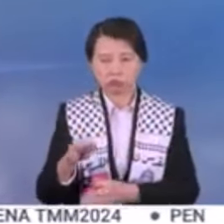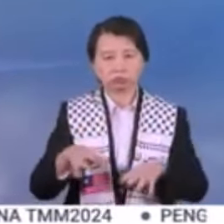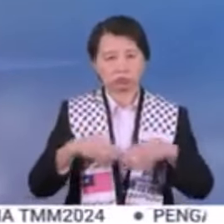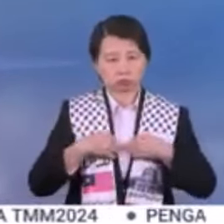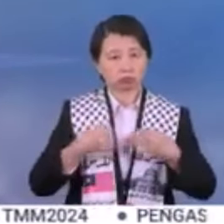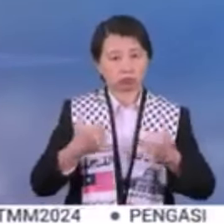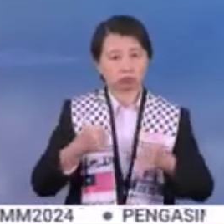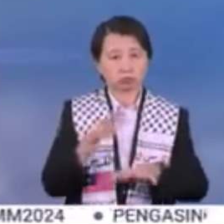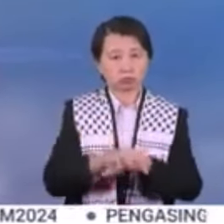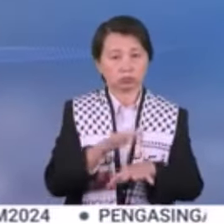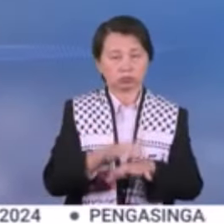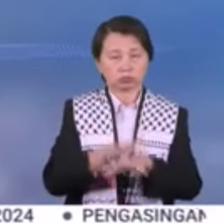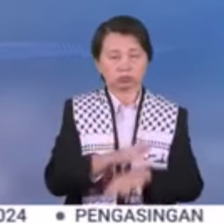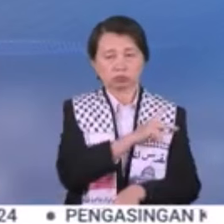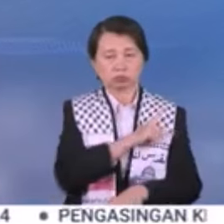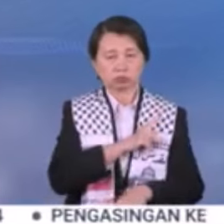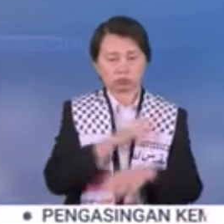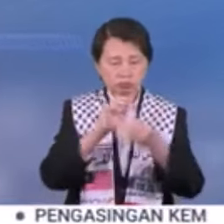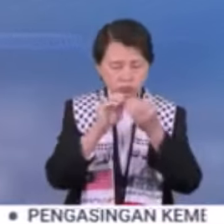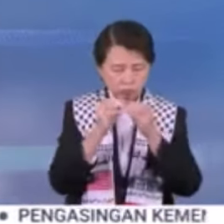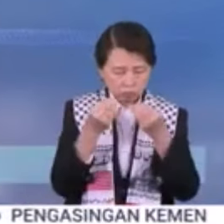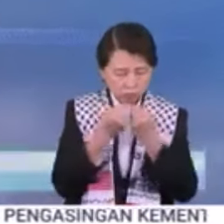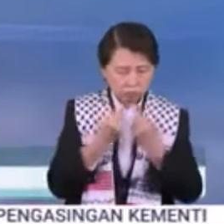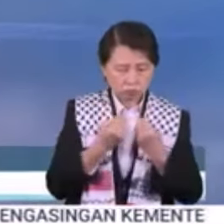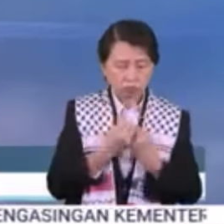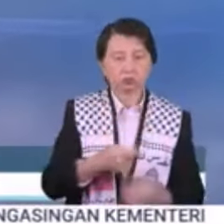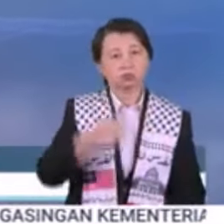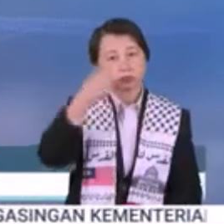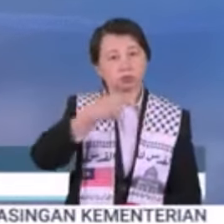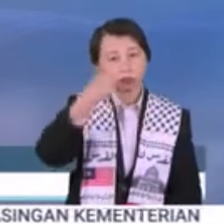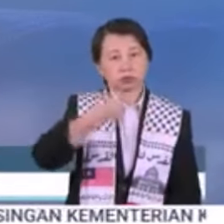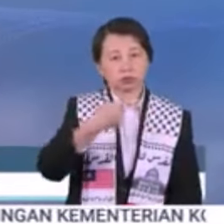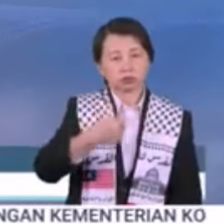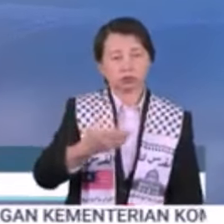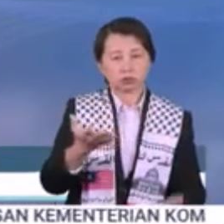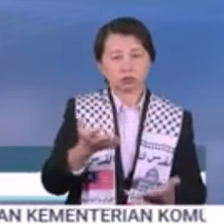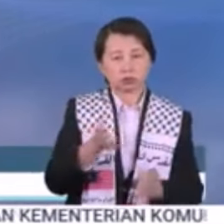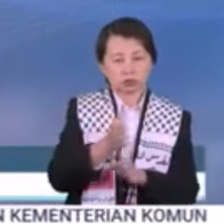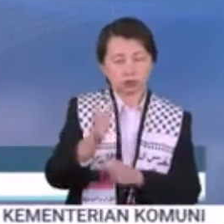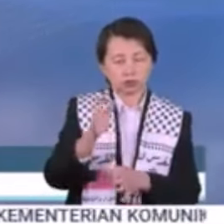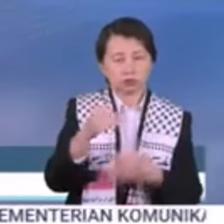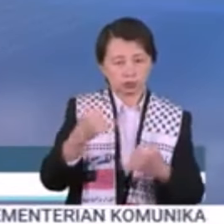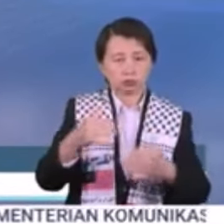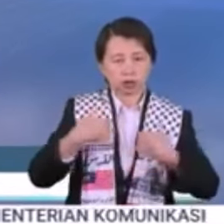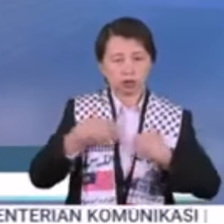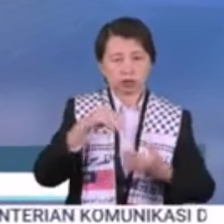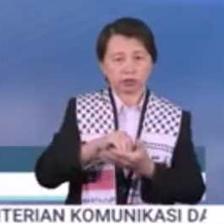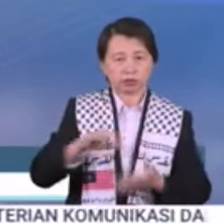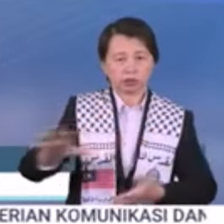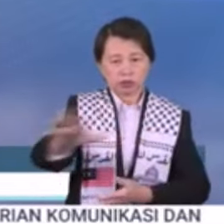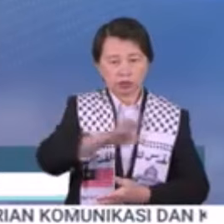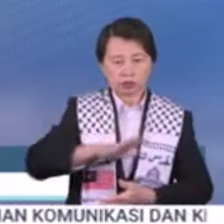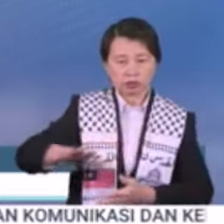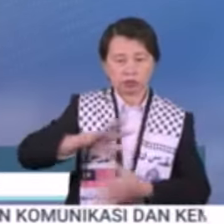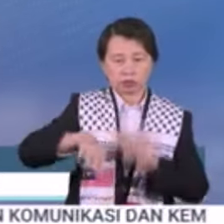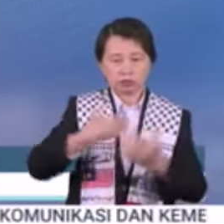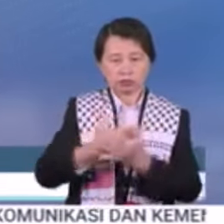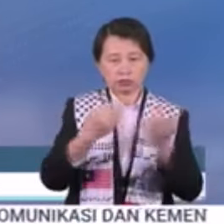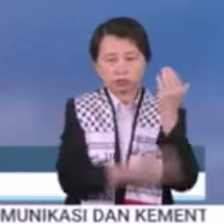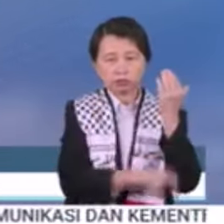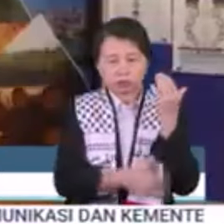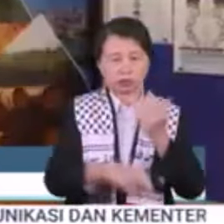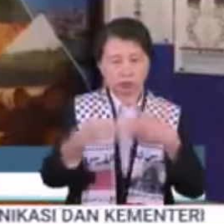menggalakkan ketua perangkawan Datuk Seri Dr Mohamad uzin Mahidin berkata sesi berkenaan telah diadakan di hampir kesemua Negeri